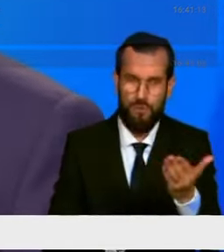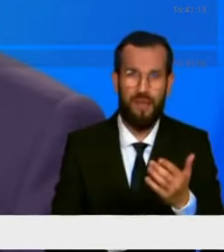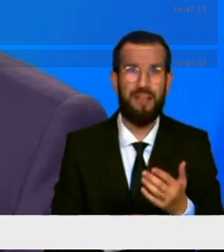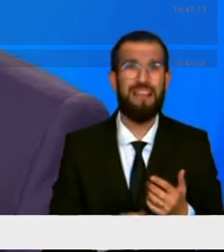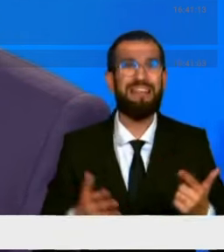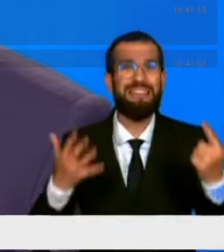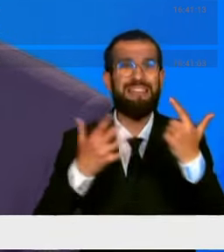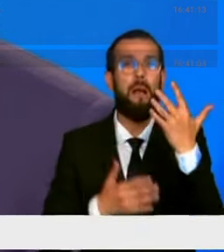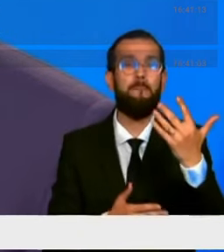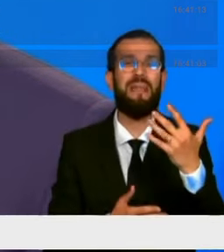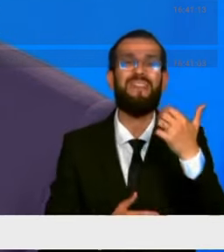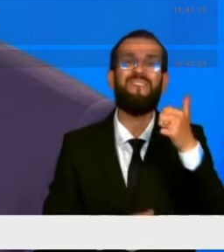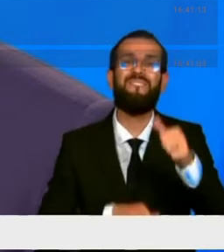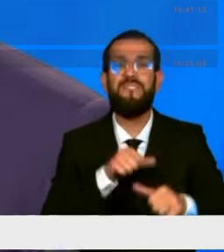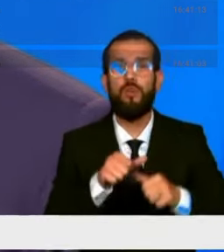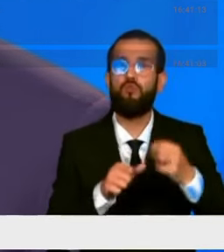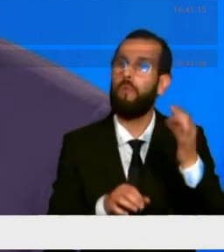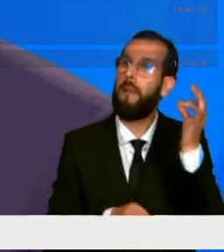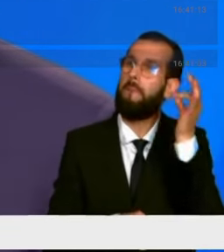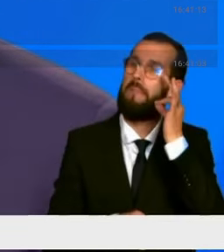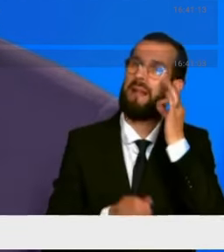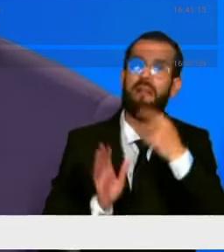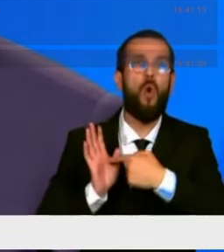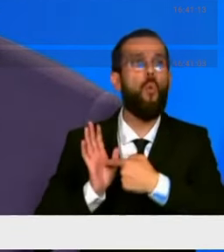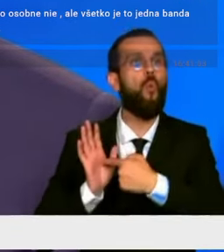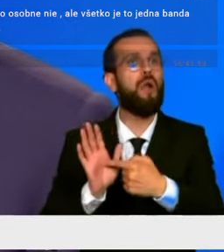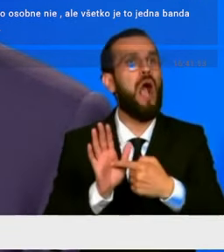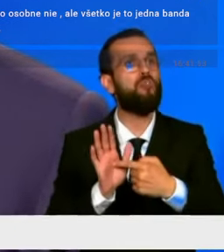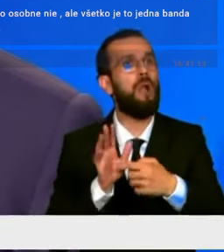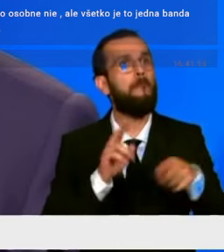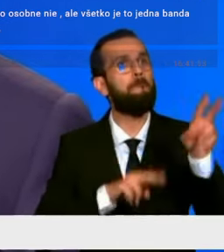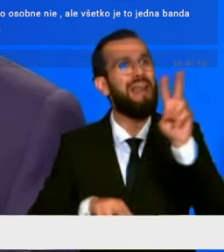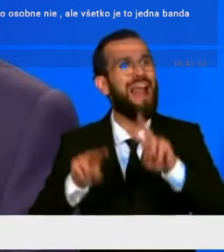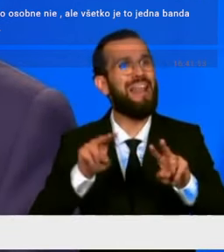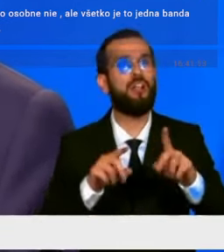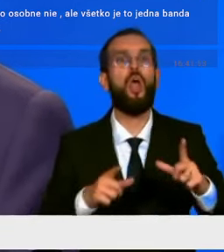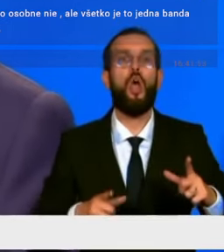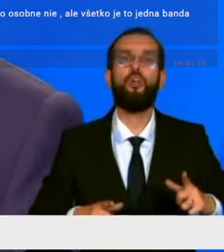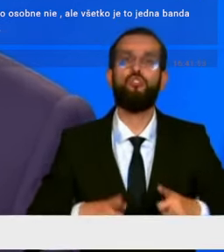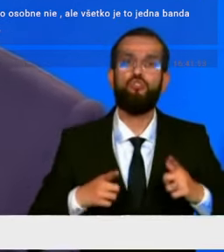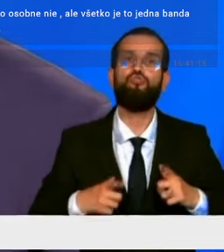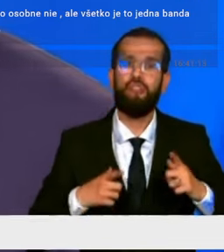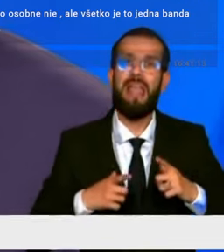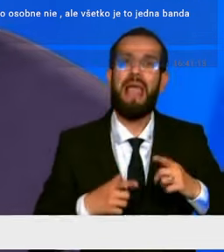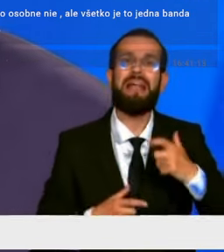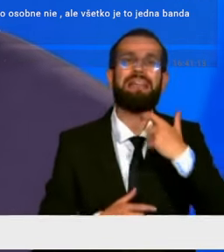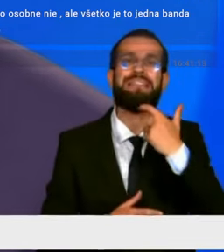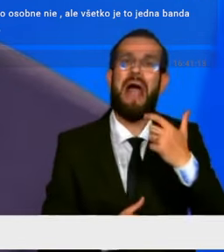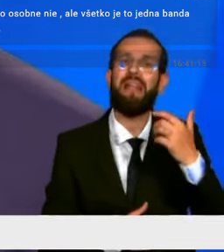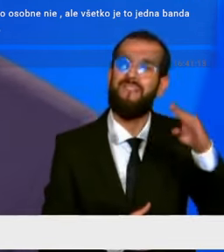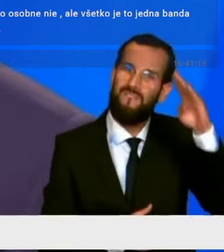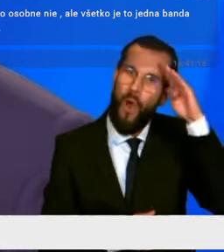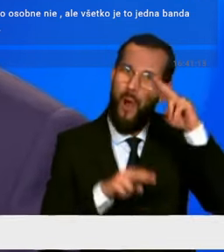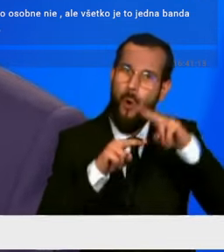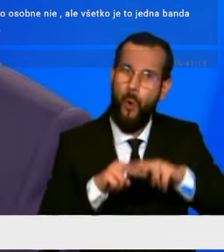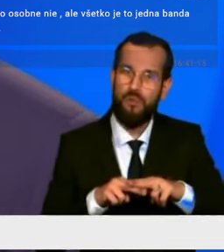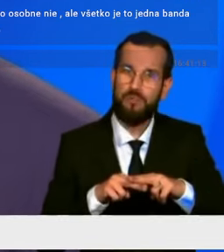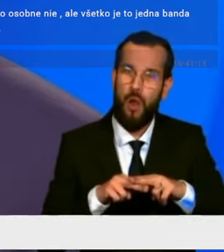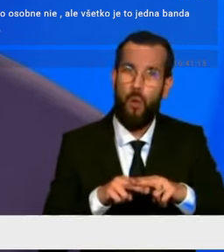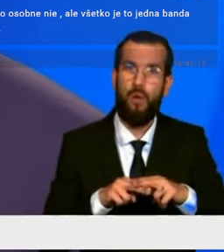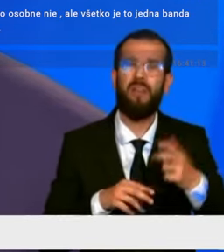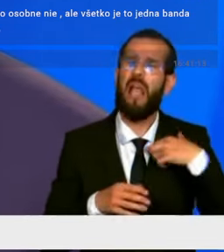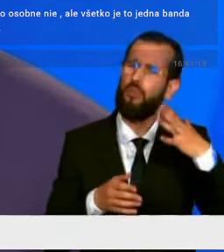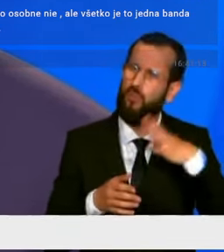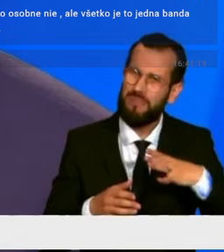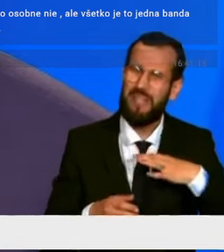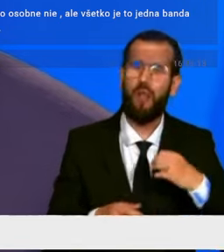75 výročie smee urobili krásnu vojenskú prehliadku na počesť tých ktorí ešte prežili a dožili sa vôbec 75 výročia teraz som veľmi žiadal aby sme